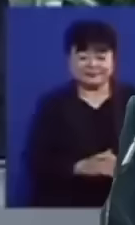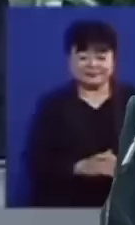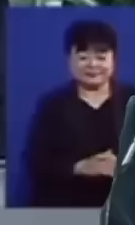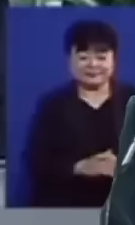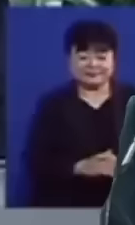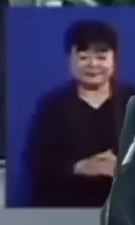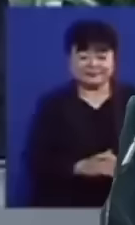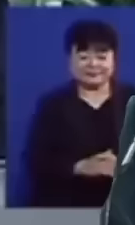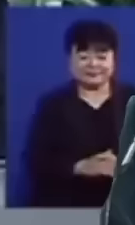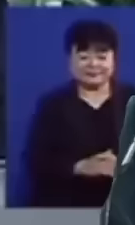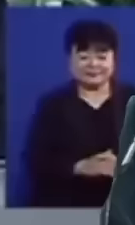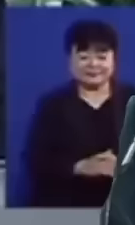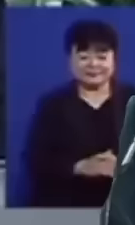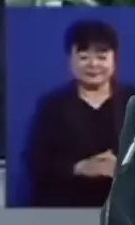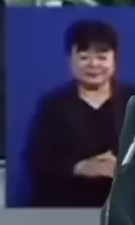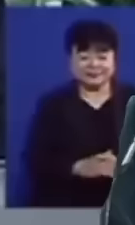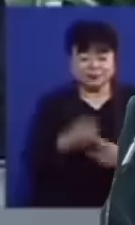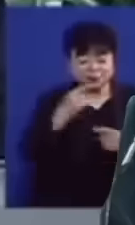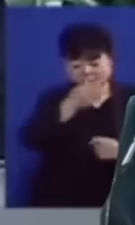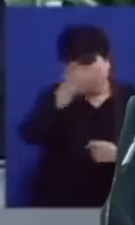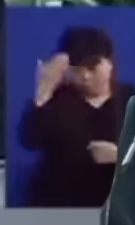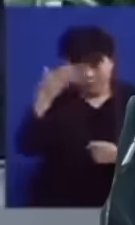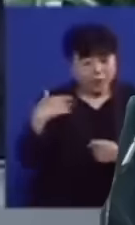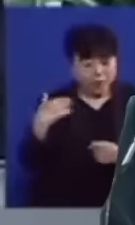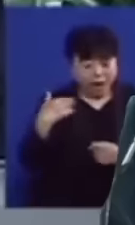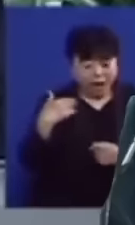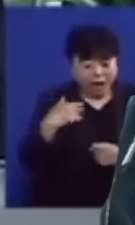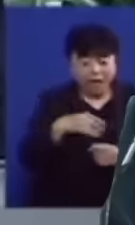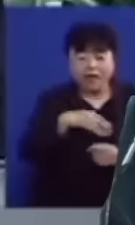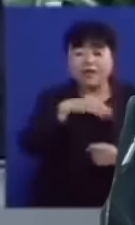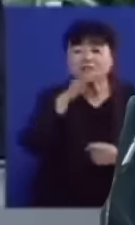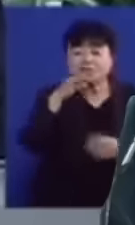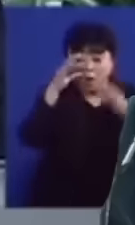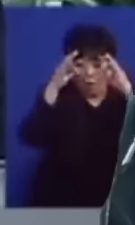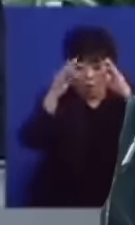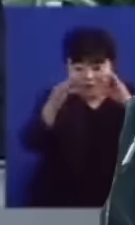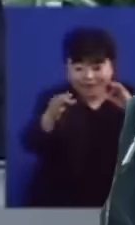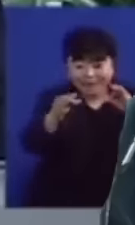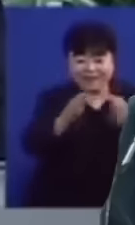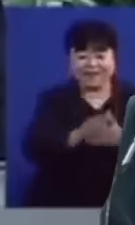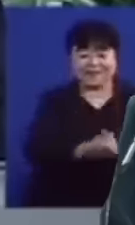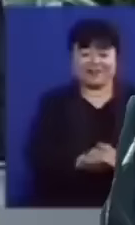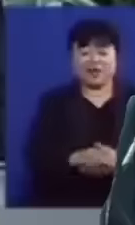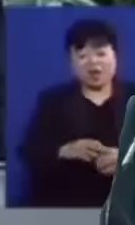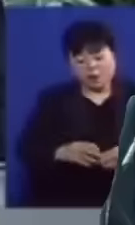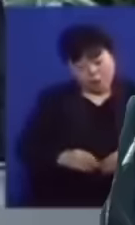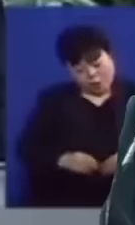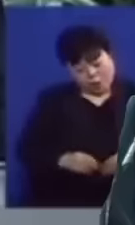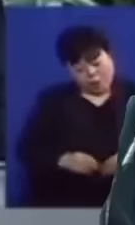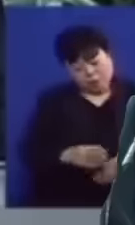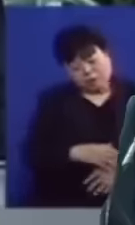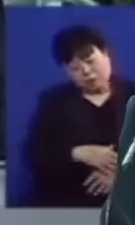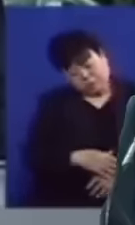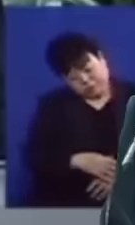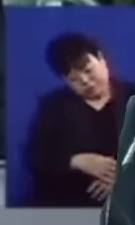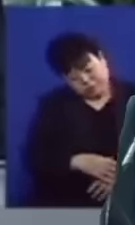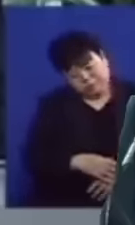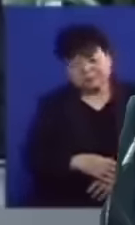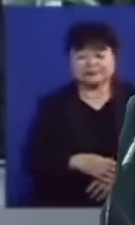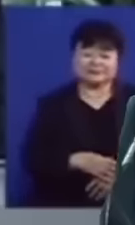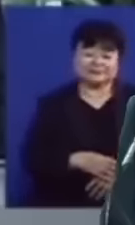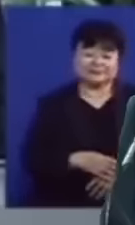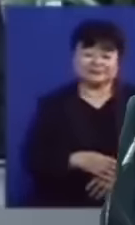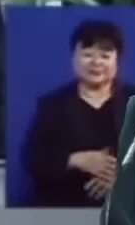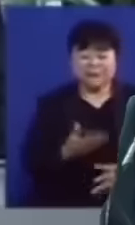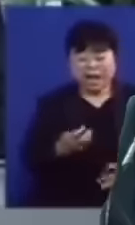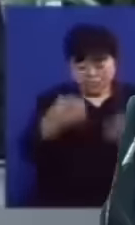제가 젊을 때는 그걸 잘 몰랐는데 나이를 먹고 나니까 배가 고프니까 힘을 쏠 수가 없어요.